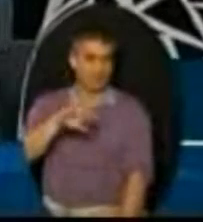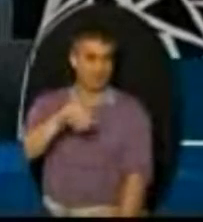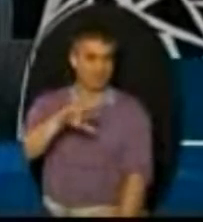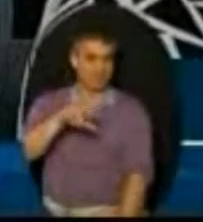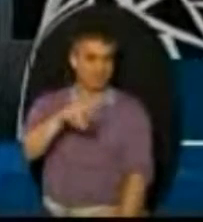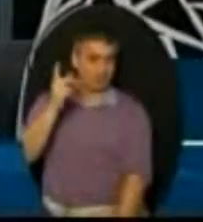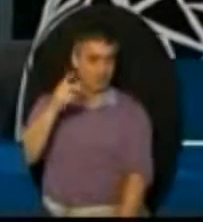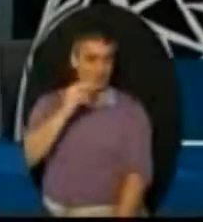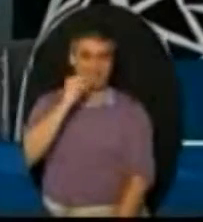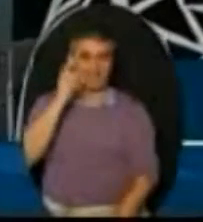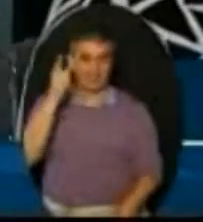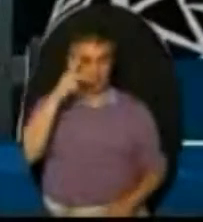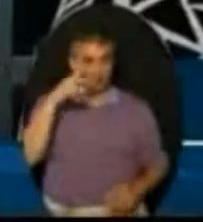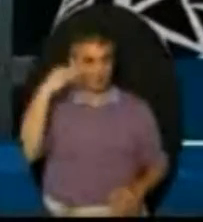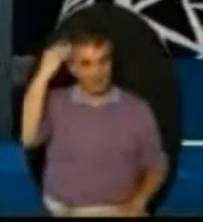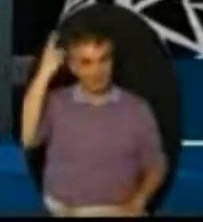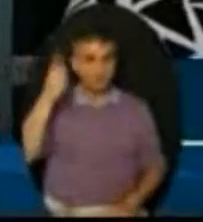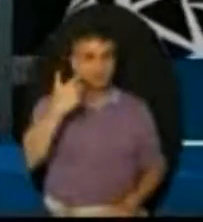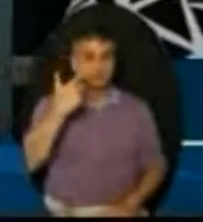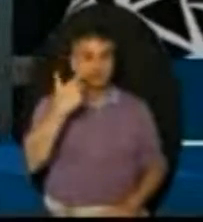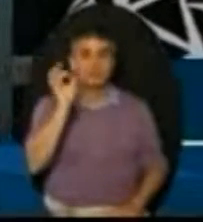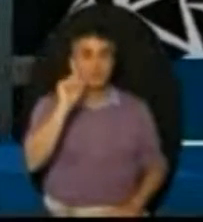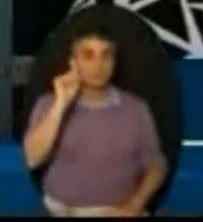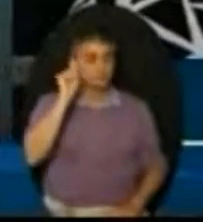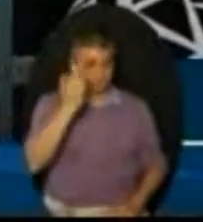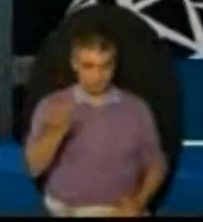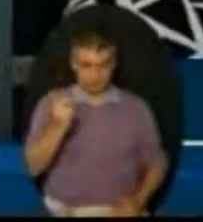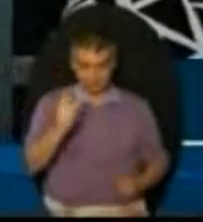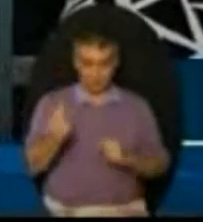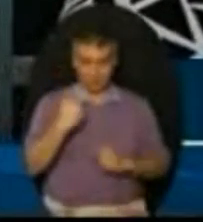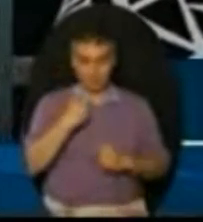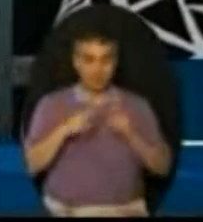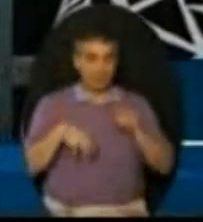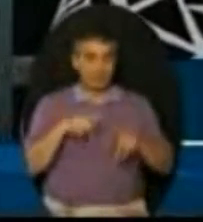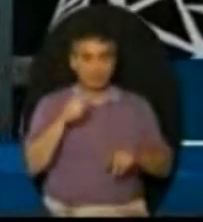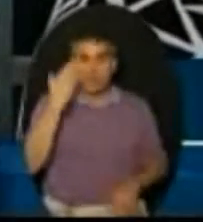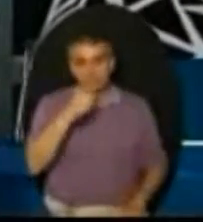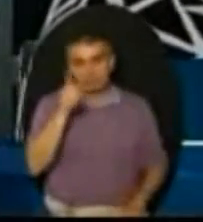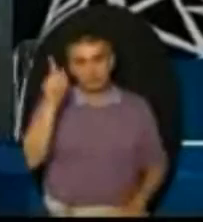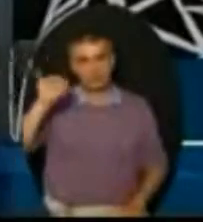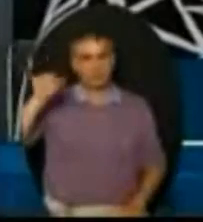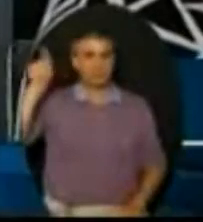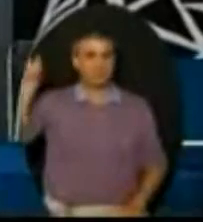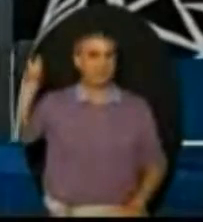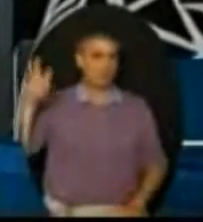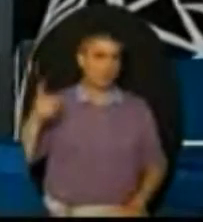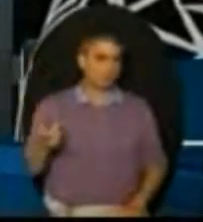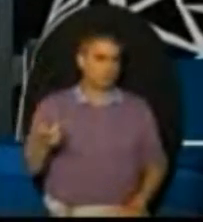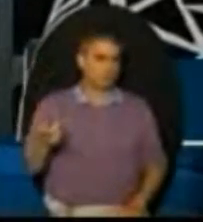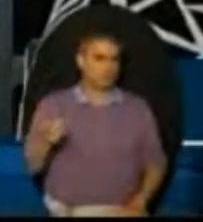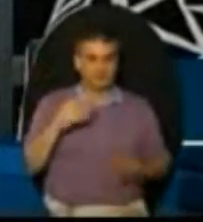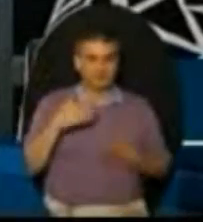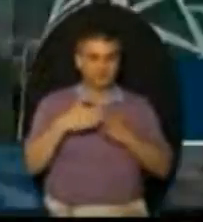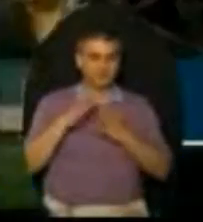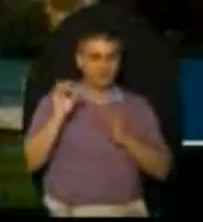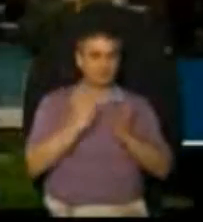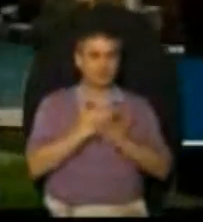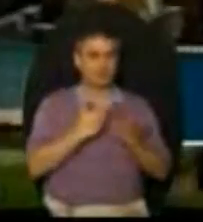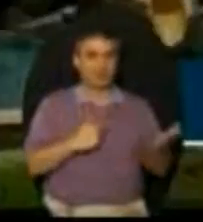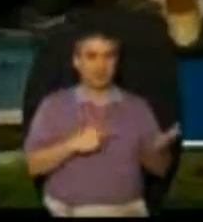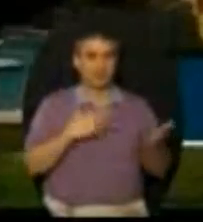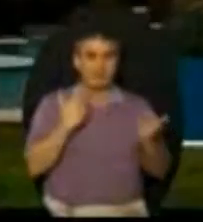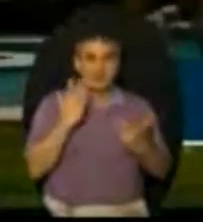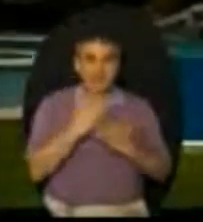פה, 70% מהאנשים שהגיעו לטיפול אצלנו במכון היו מהקזינו של יריחו ומהספינות של אילת.